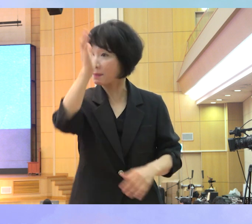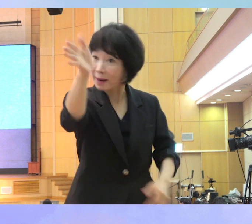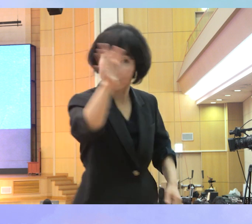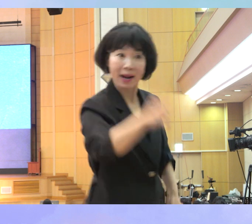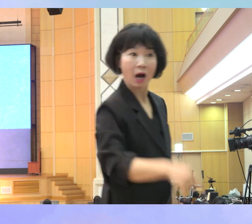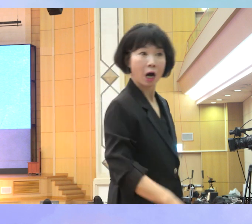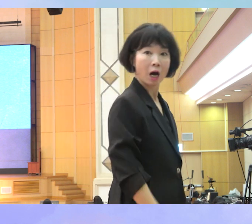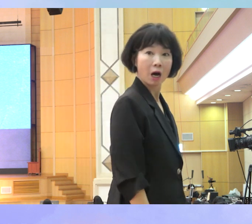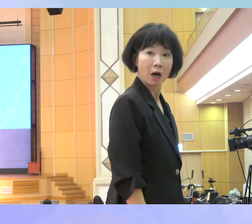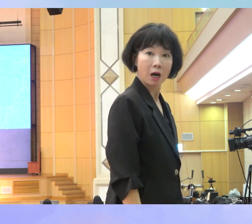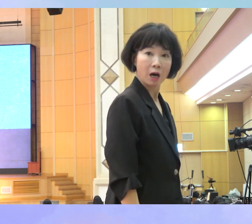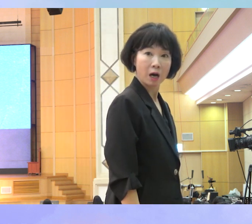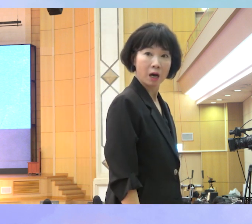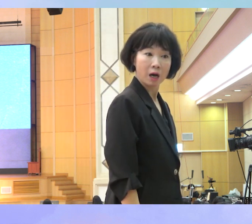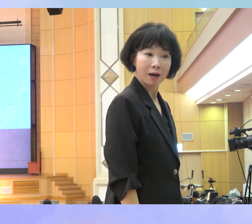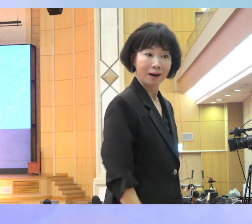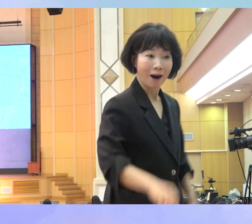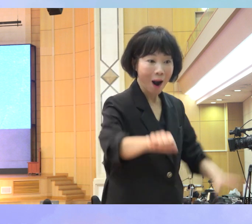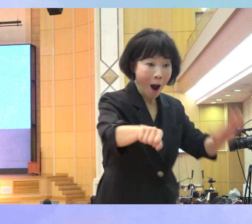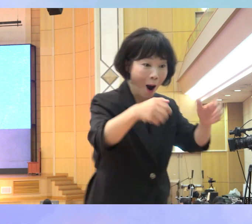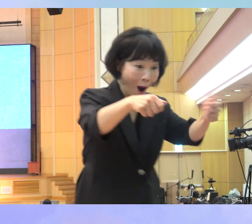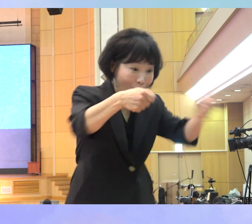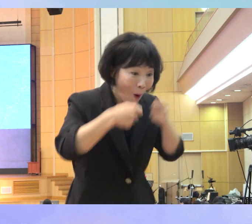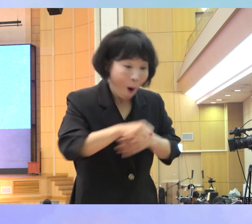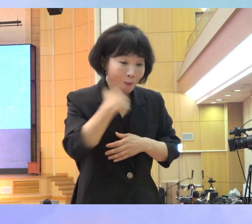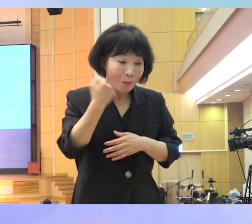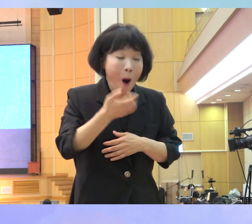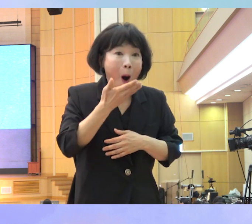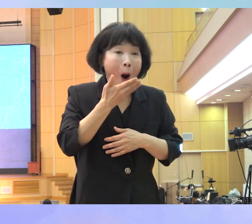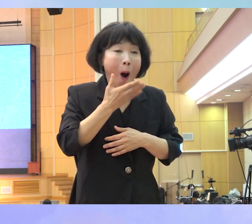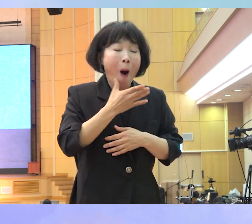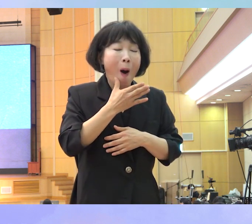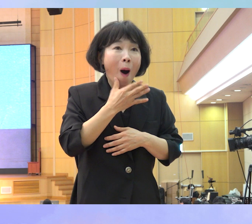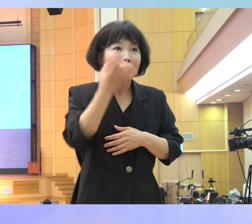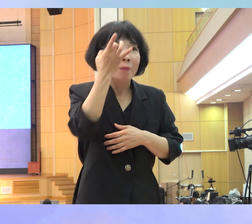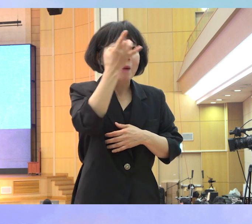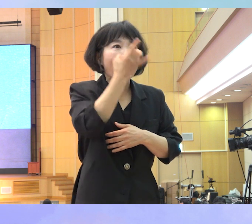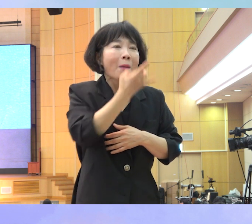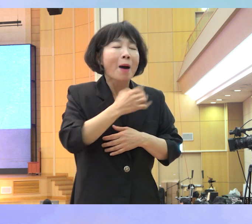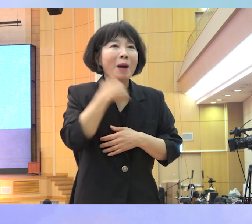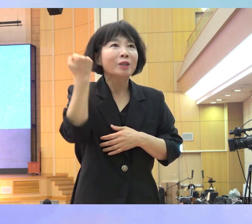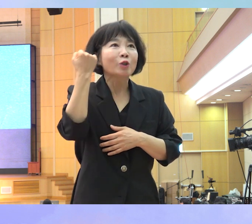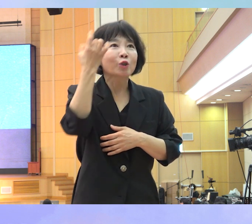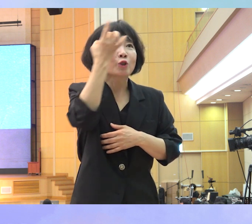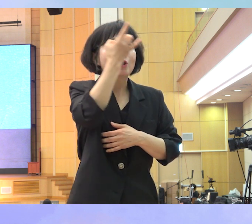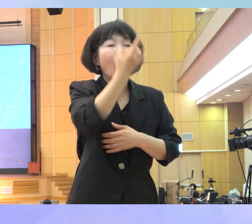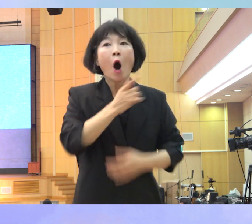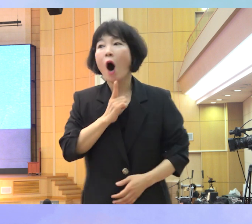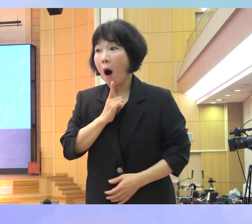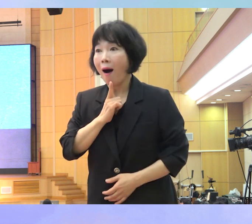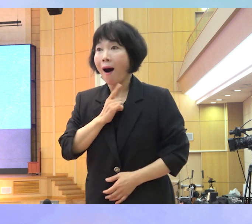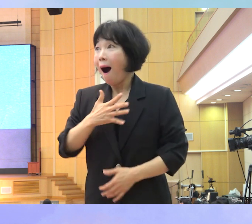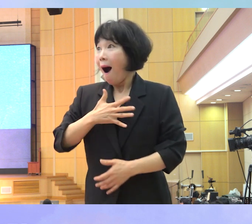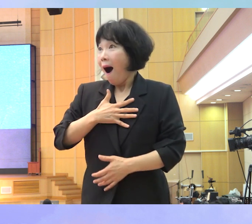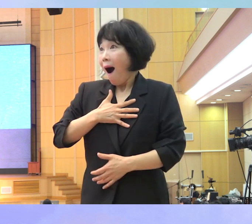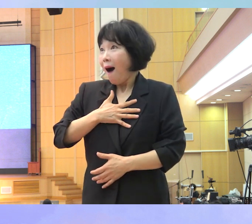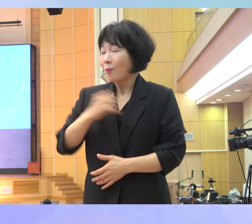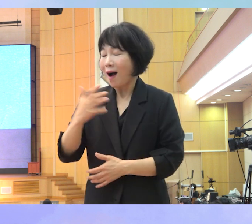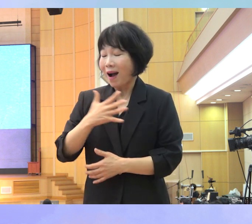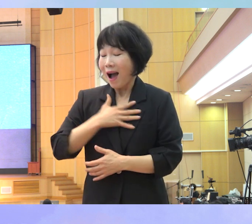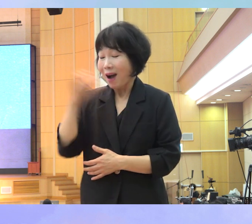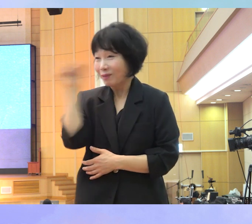연예인 대표 인꼬 부부 중에 여러분 최수종 하이라 부부가 있습니다. 우리나라 대표 인꼬 부부. 이